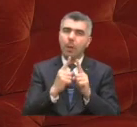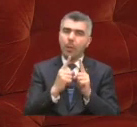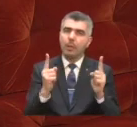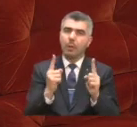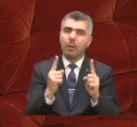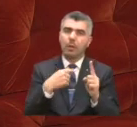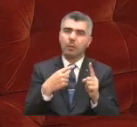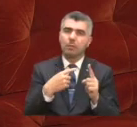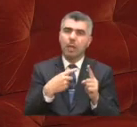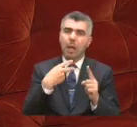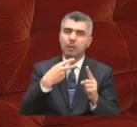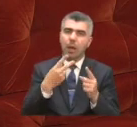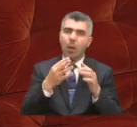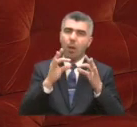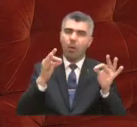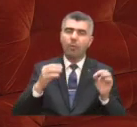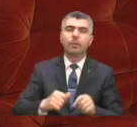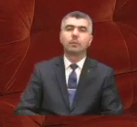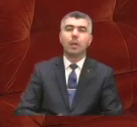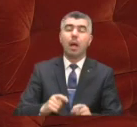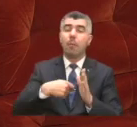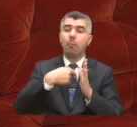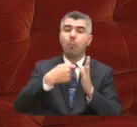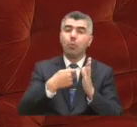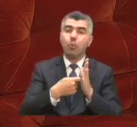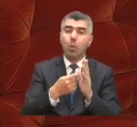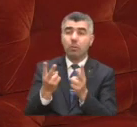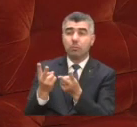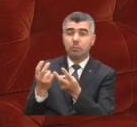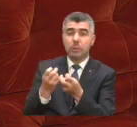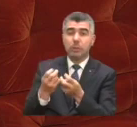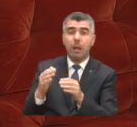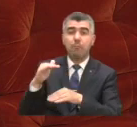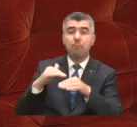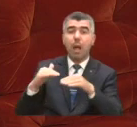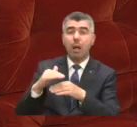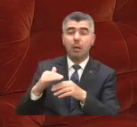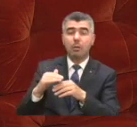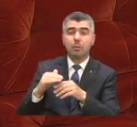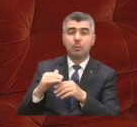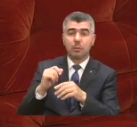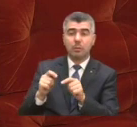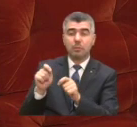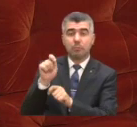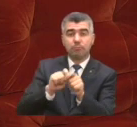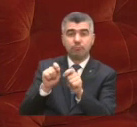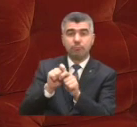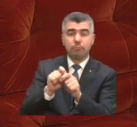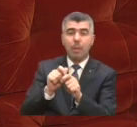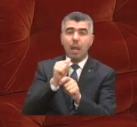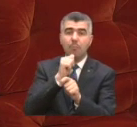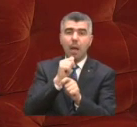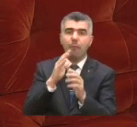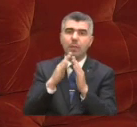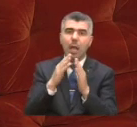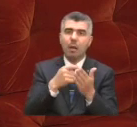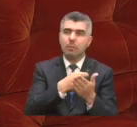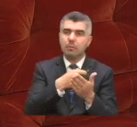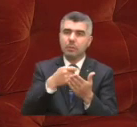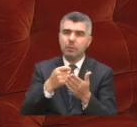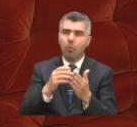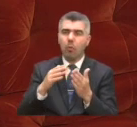بغيت نقوله اليوم هو انه هاد المشاريع ديال تحلية مياه البحر تنطوروها وفقا للمقتضيات